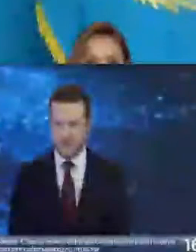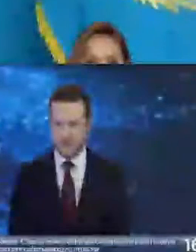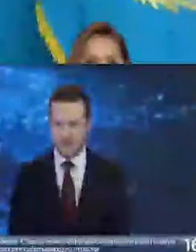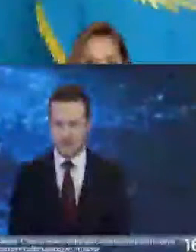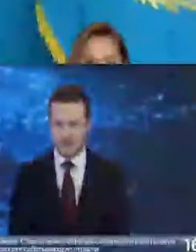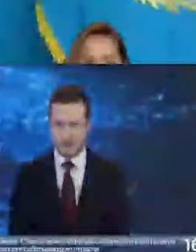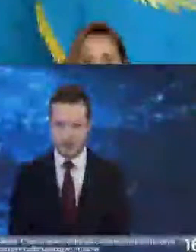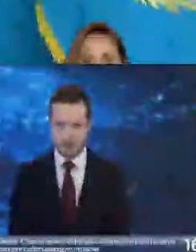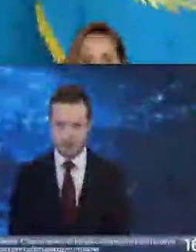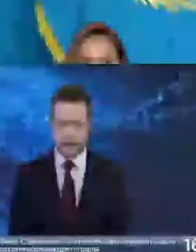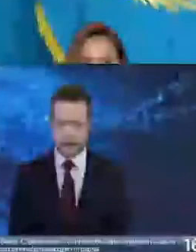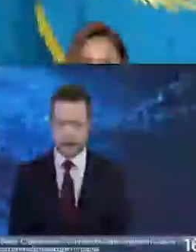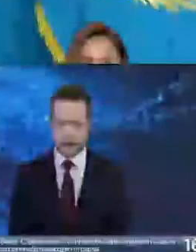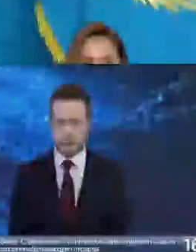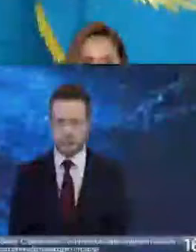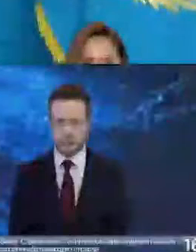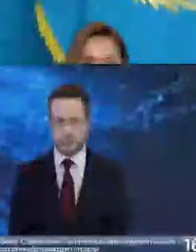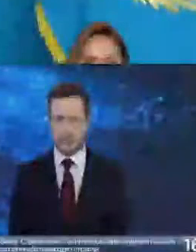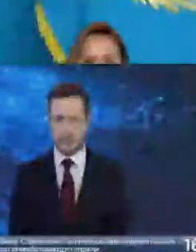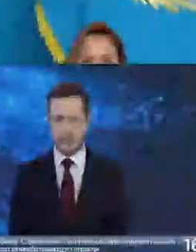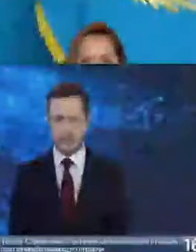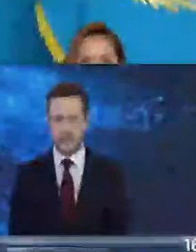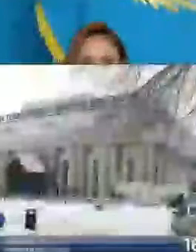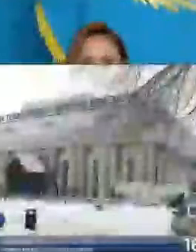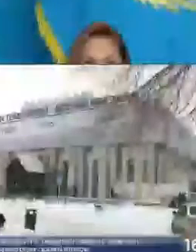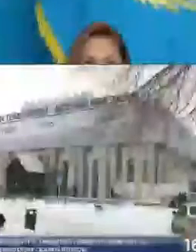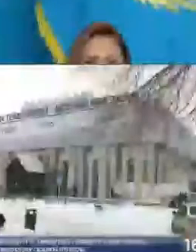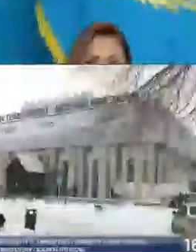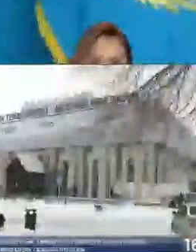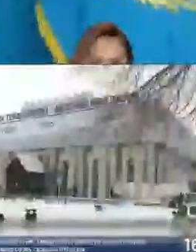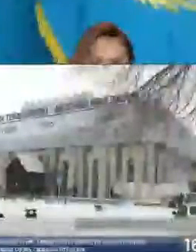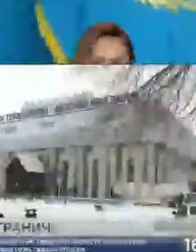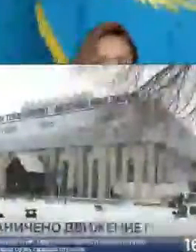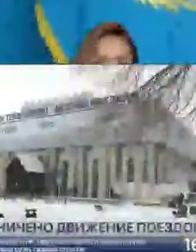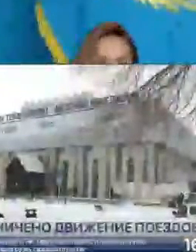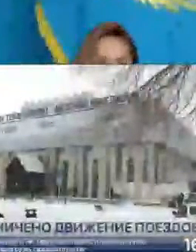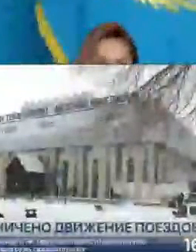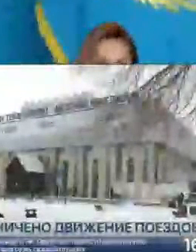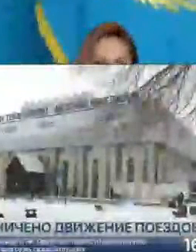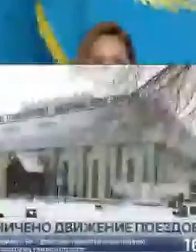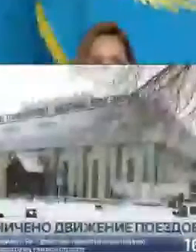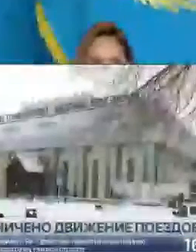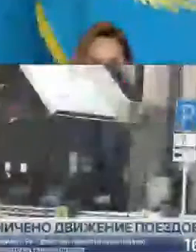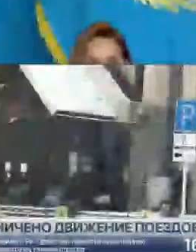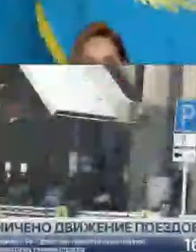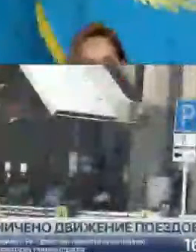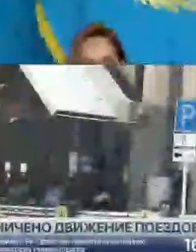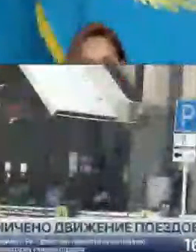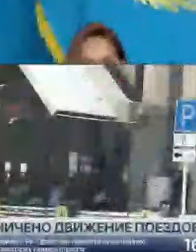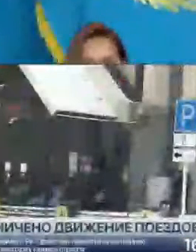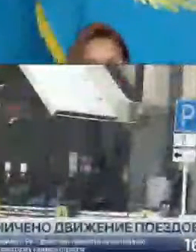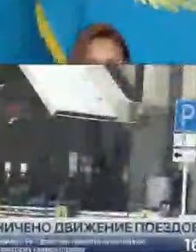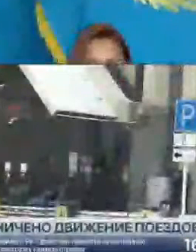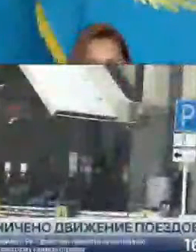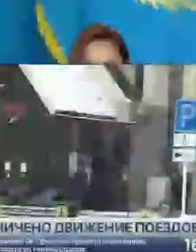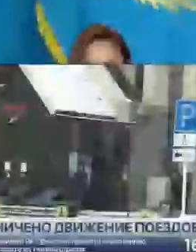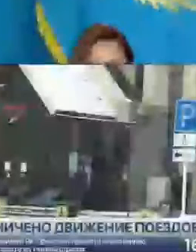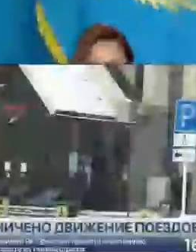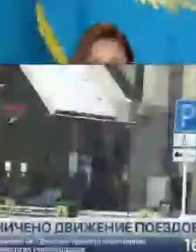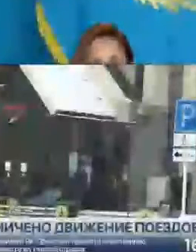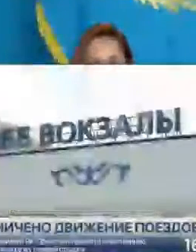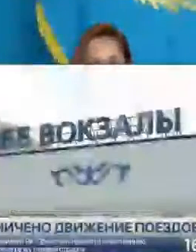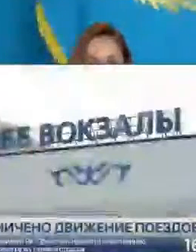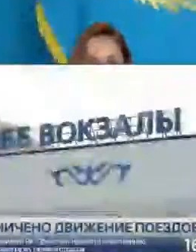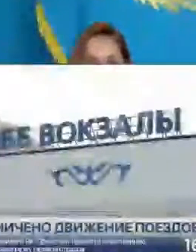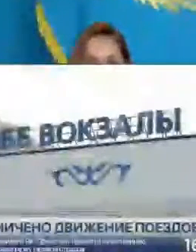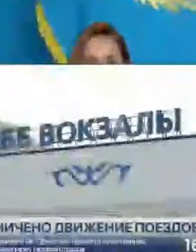раненые. Толпы бандитствующих элементов избивают военнослужащих, издеваются над ними, голыми